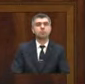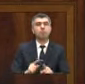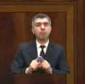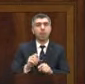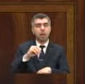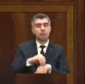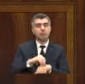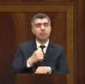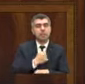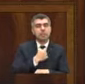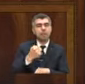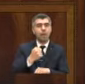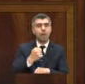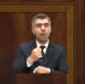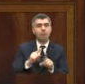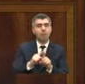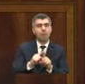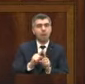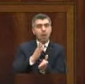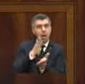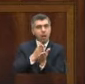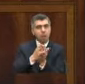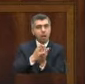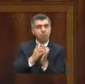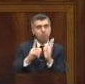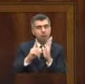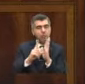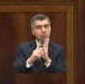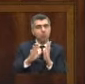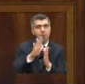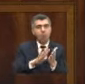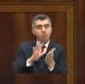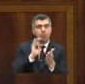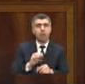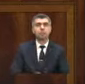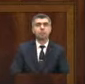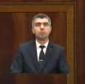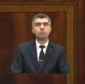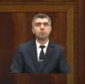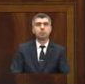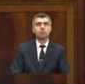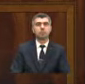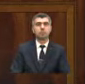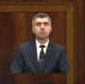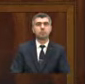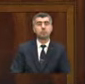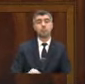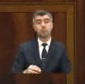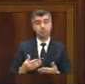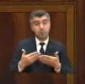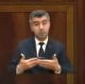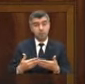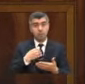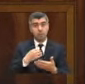المغرب عن حقوقه وسيادته ومصالحه. ومن هنا